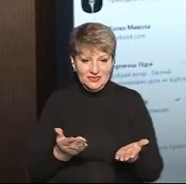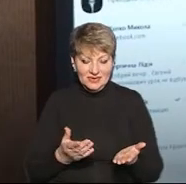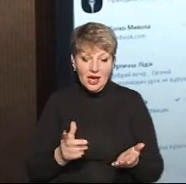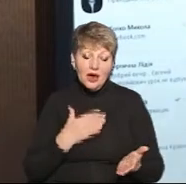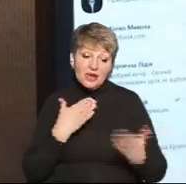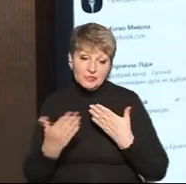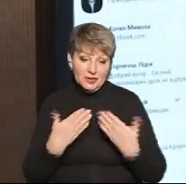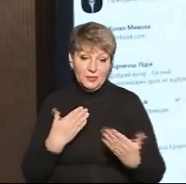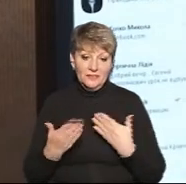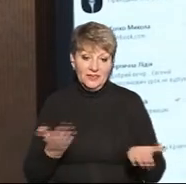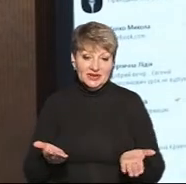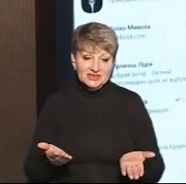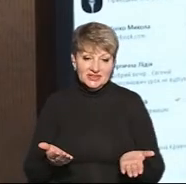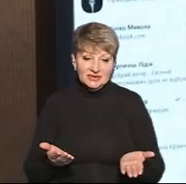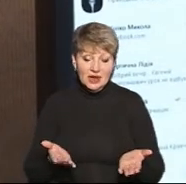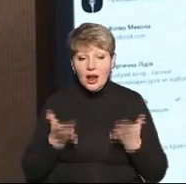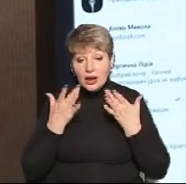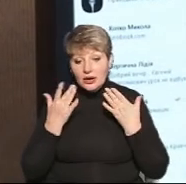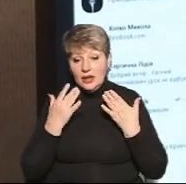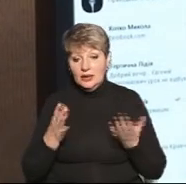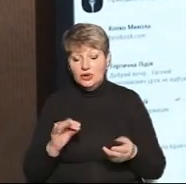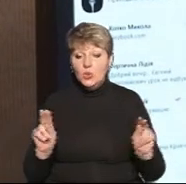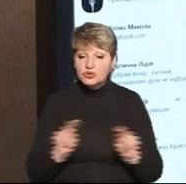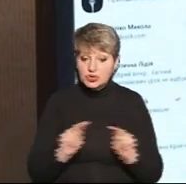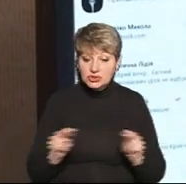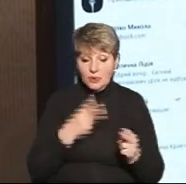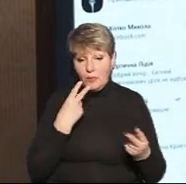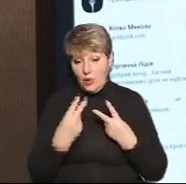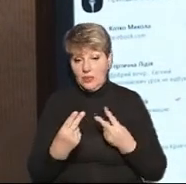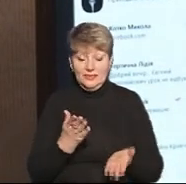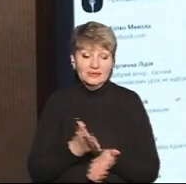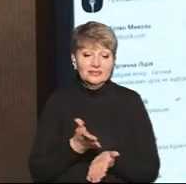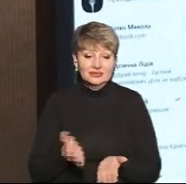ними спілкуватись. Так і легше з вчителями бачитись